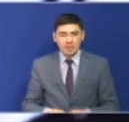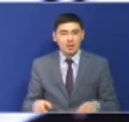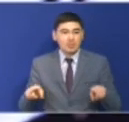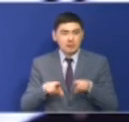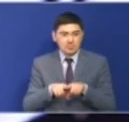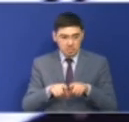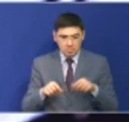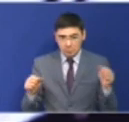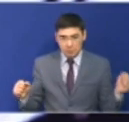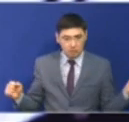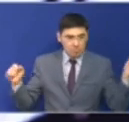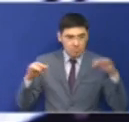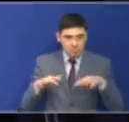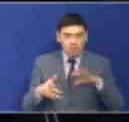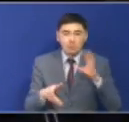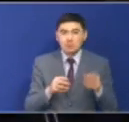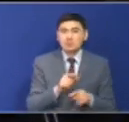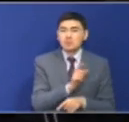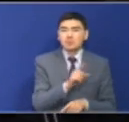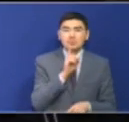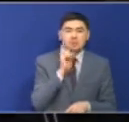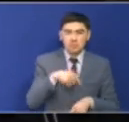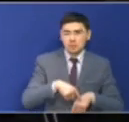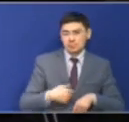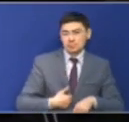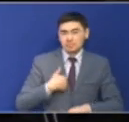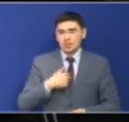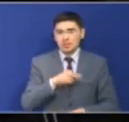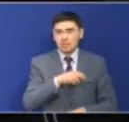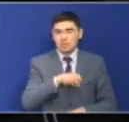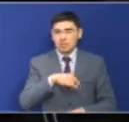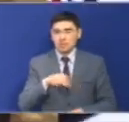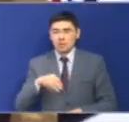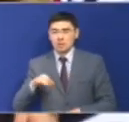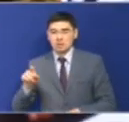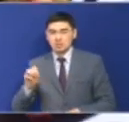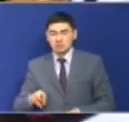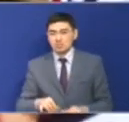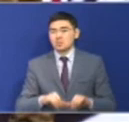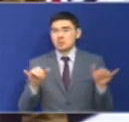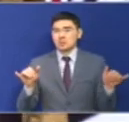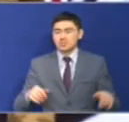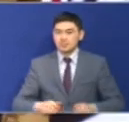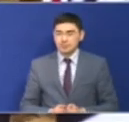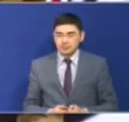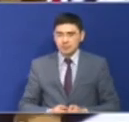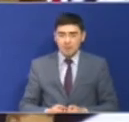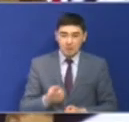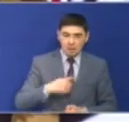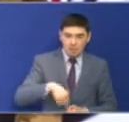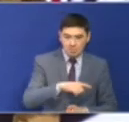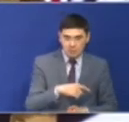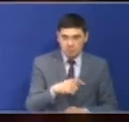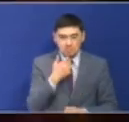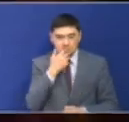у представителей молодежи повышается чувство патриотизма. Ведь здесь подрастающее поколение защитников Родины получает